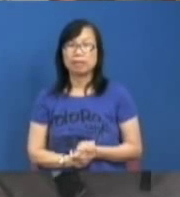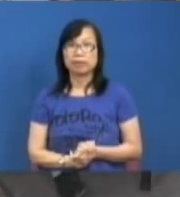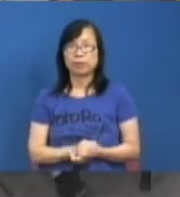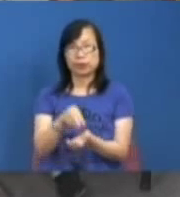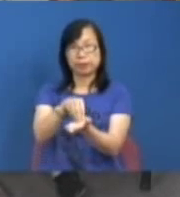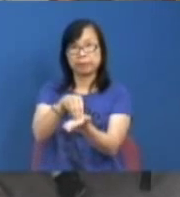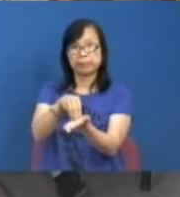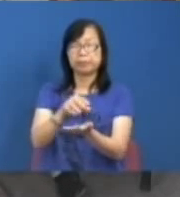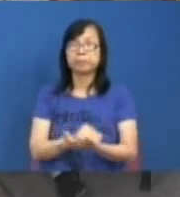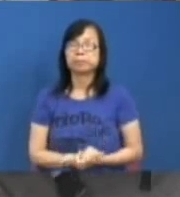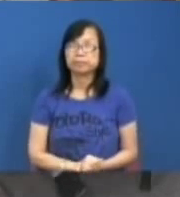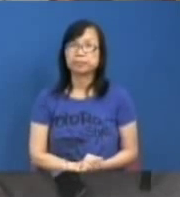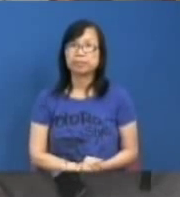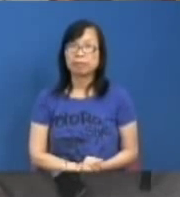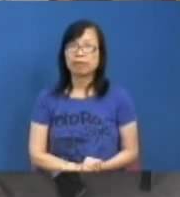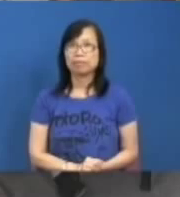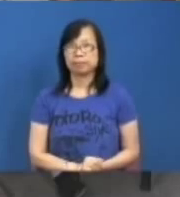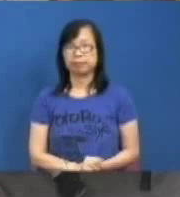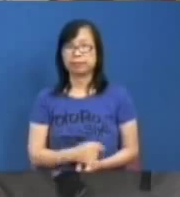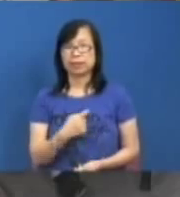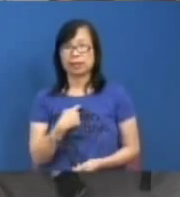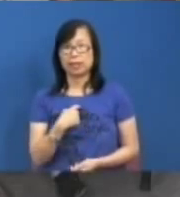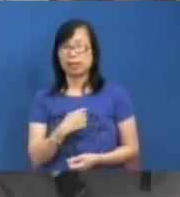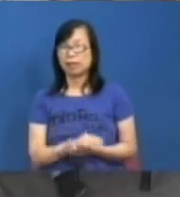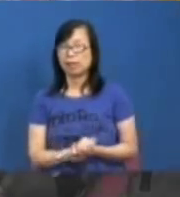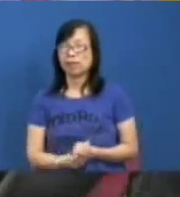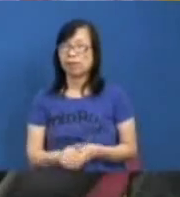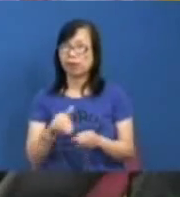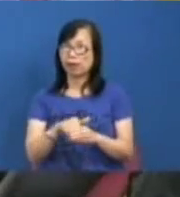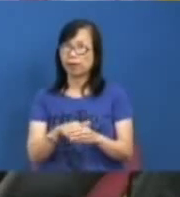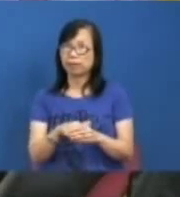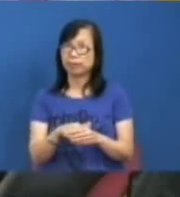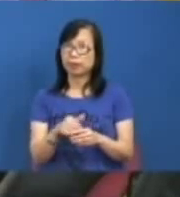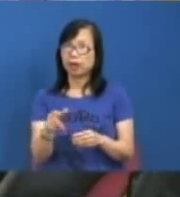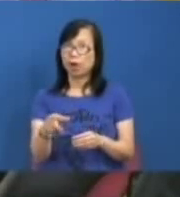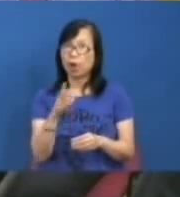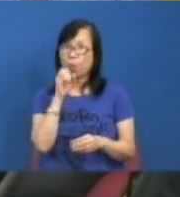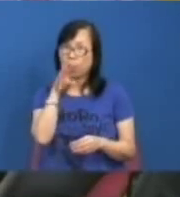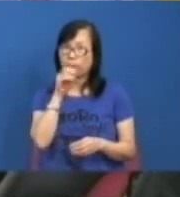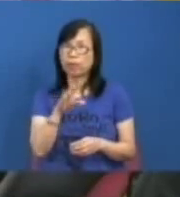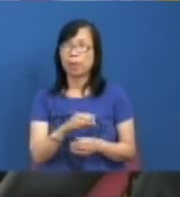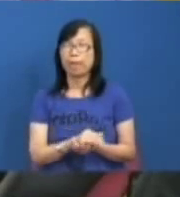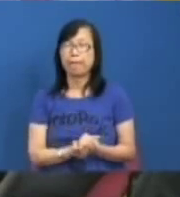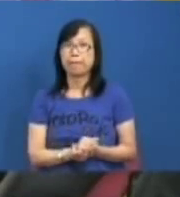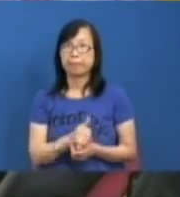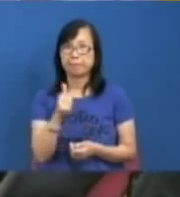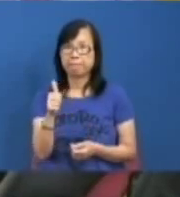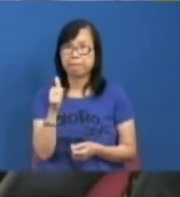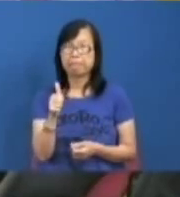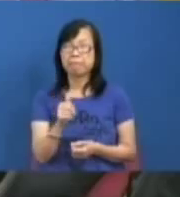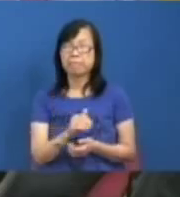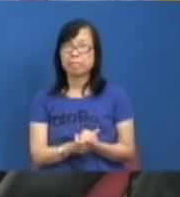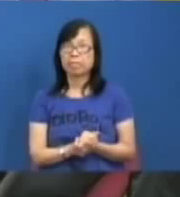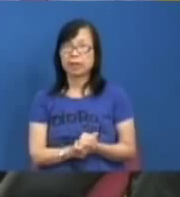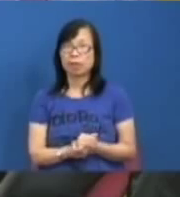嗰個方案 咧？生姐呢幾個題目咧，其實問得很好嘅嚇，呢度可能亦都